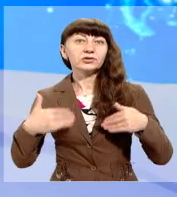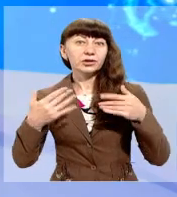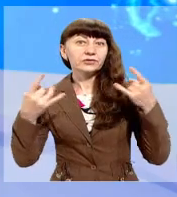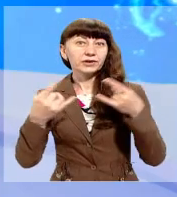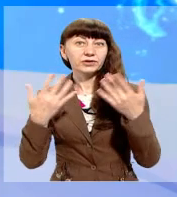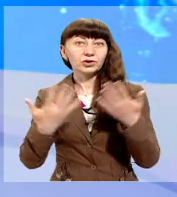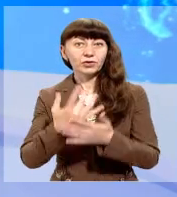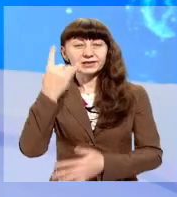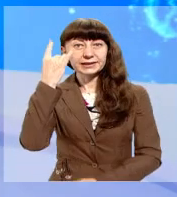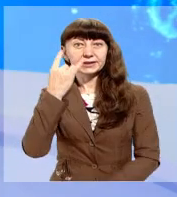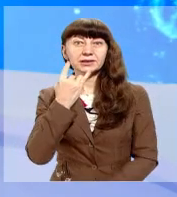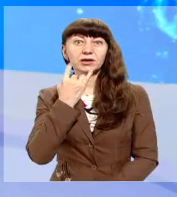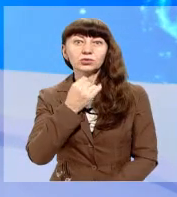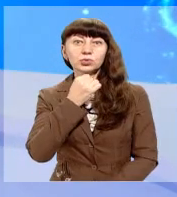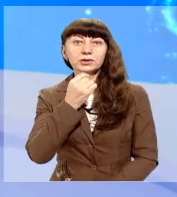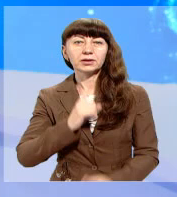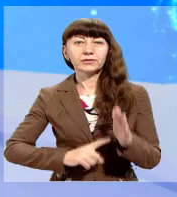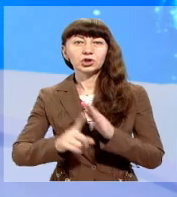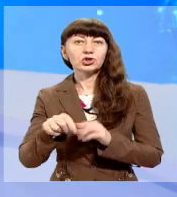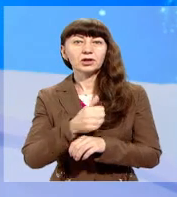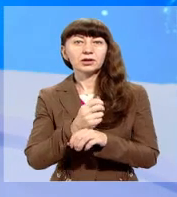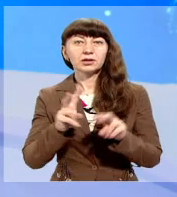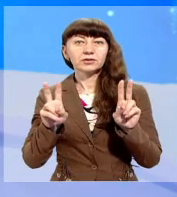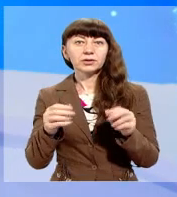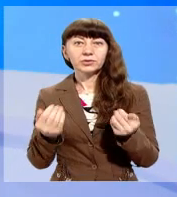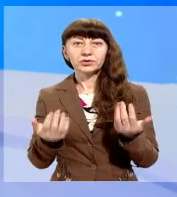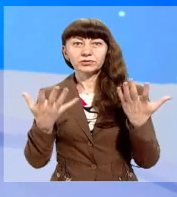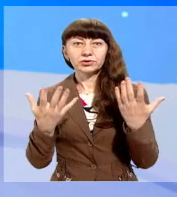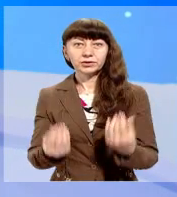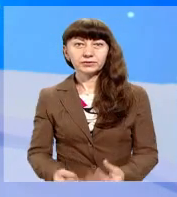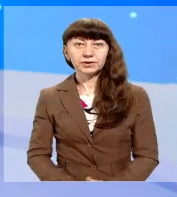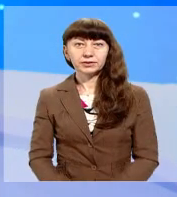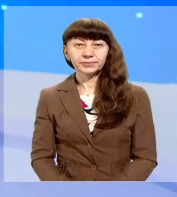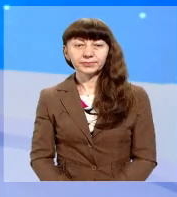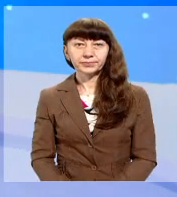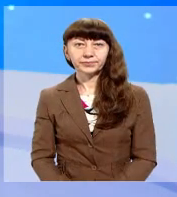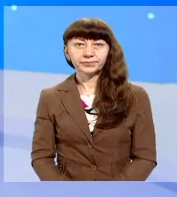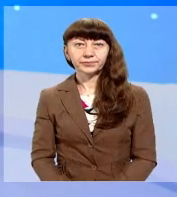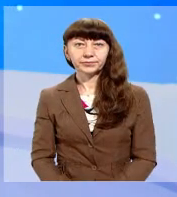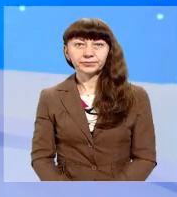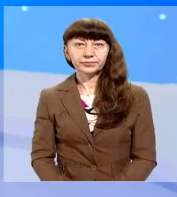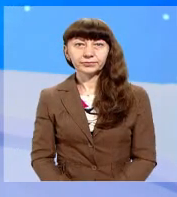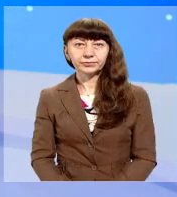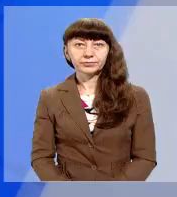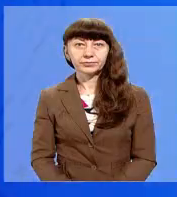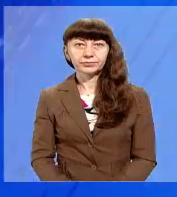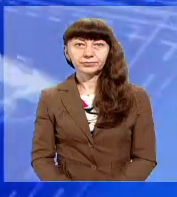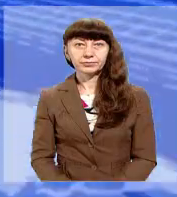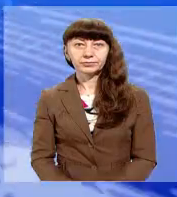Здравствуйте, в эфире новости. В студии Айнура Муканова, сурдоперевод Светланы Слесарской. Коротко о главном.